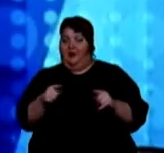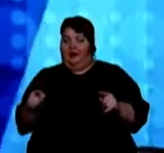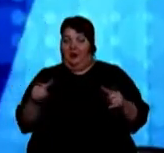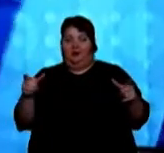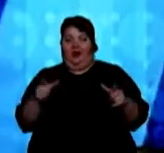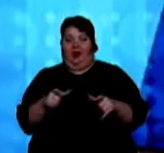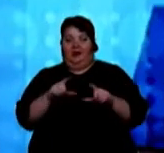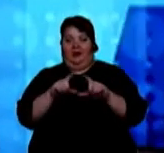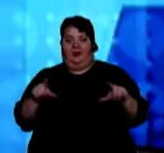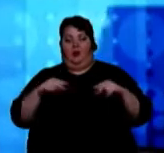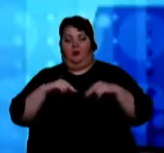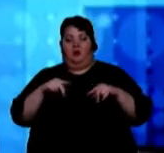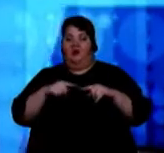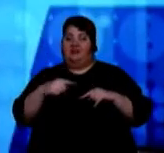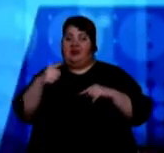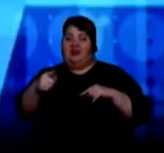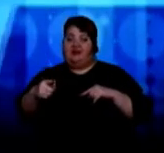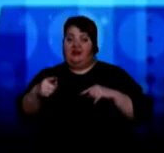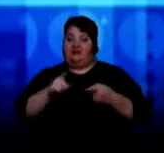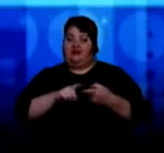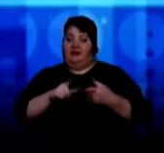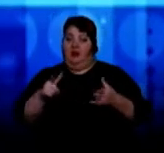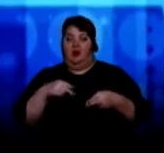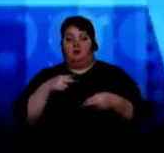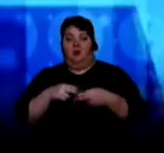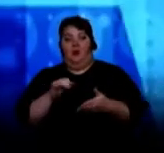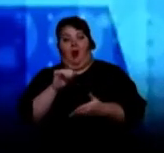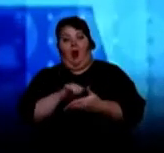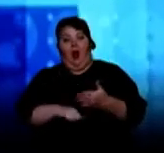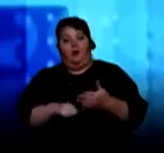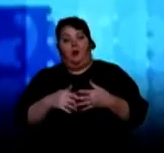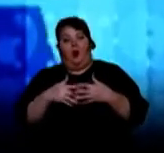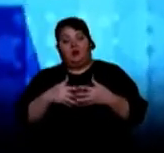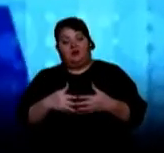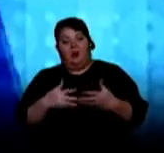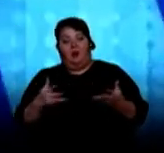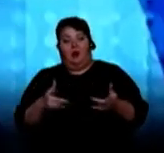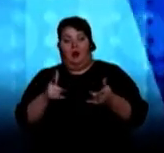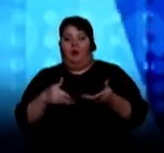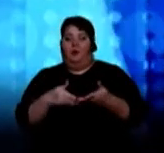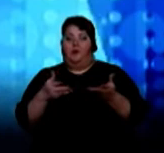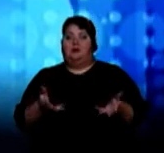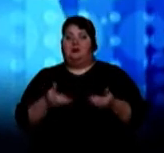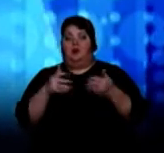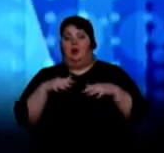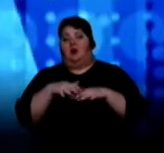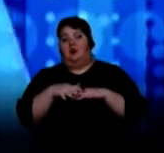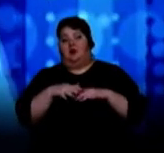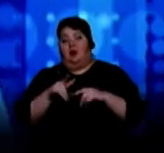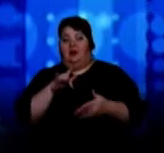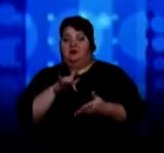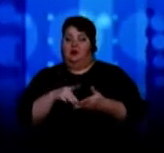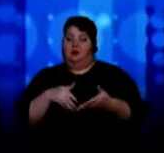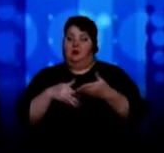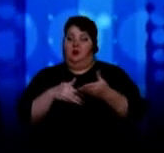заклад працював дистанційно. Як запобігти абортам та на яку підтримку розраховувати у Центрі допомоги?